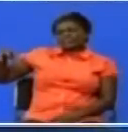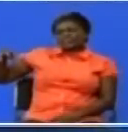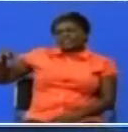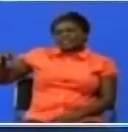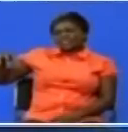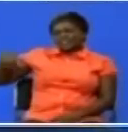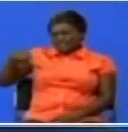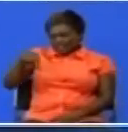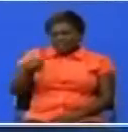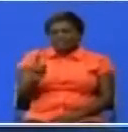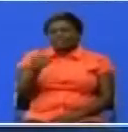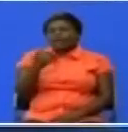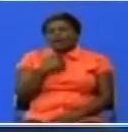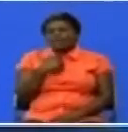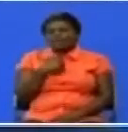fairly warped